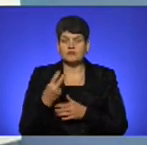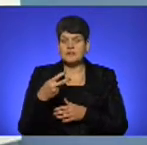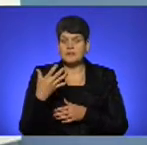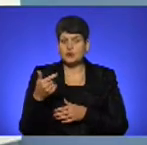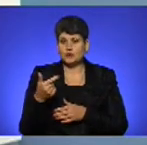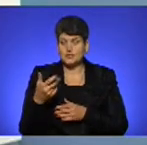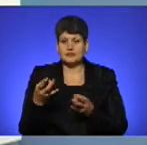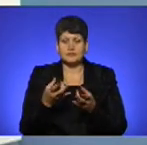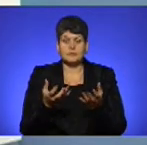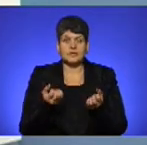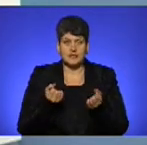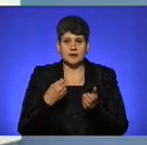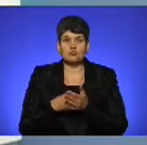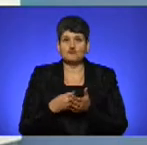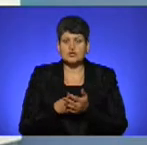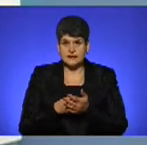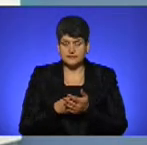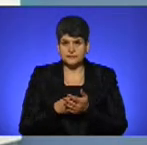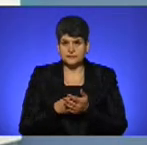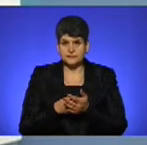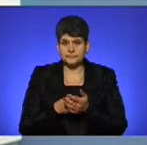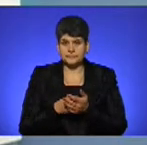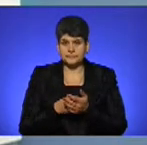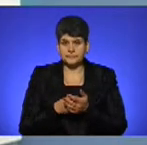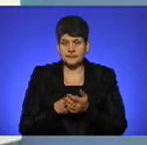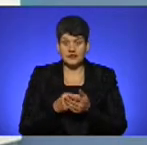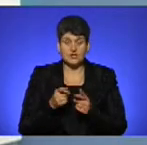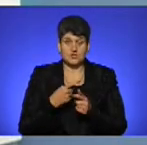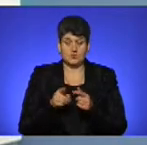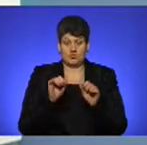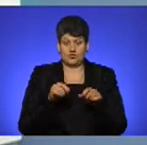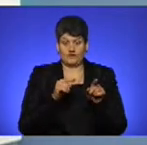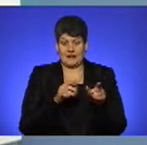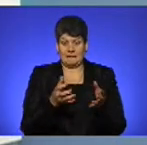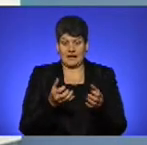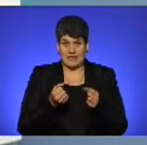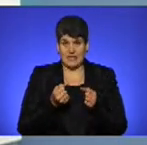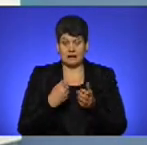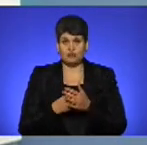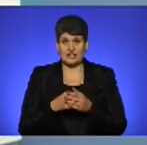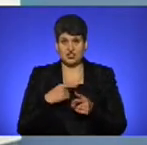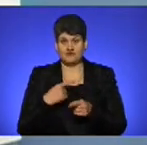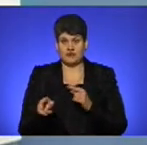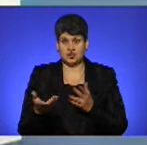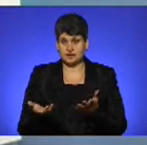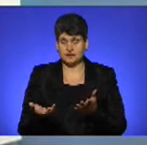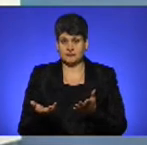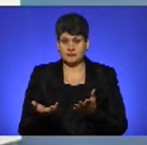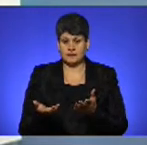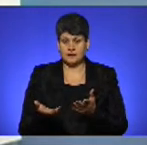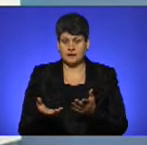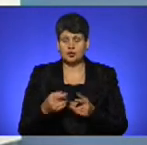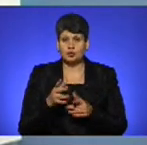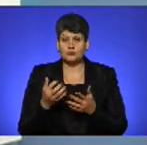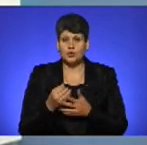грудня потрібно прийняти бюджет. Так. Тобто, чи можуть вони прийняти бюджет швидше? Таким чином, здається, що обласний